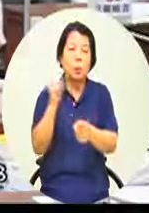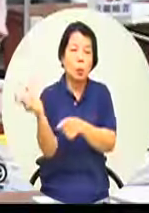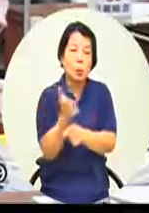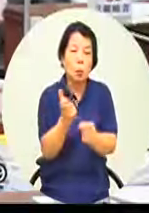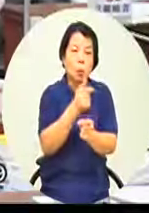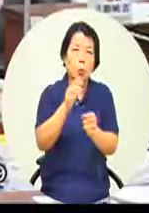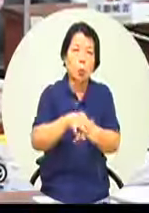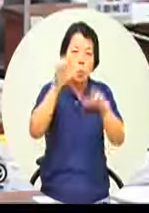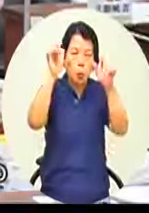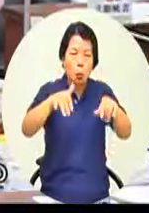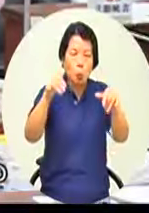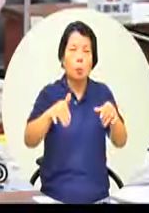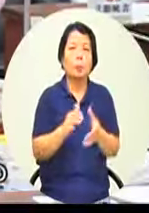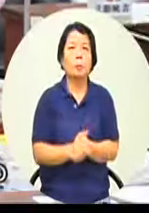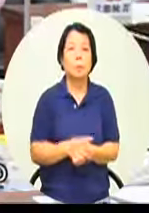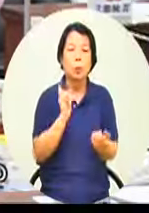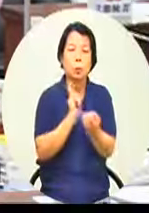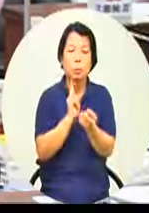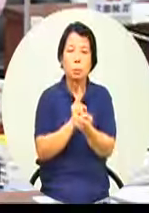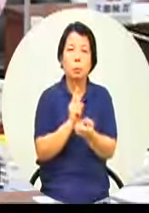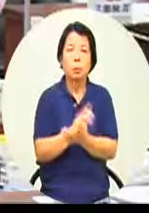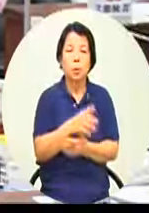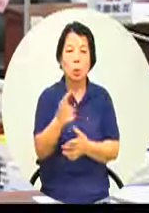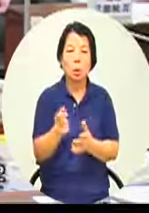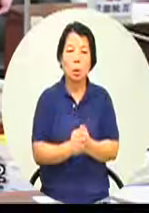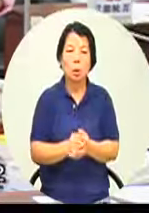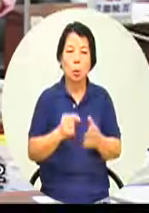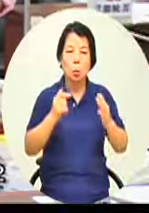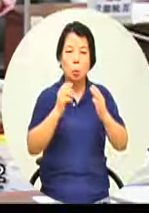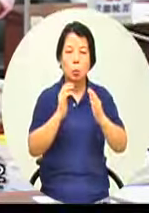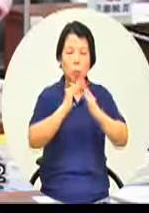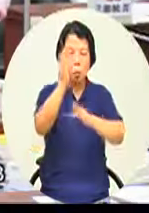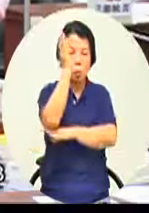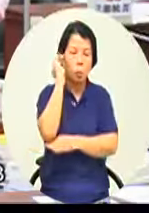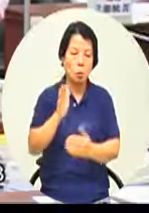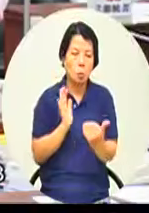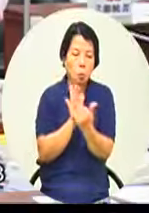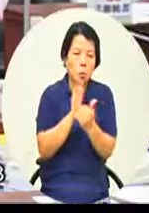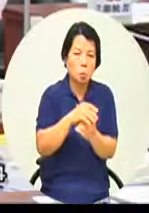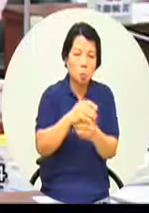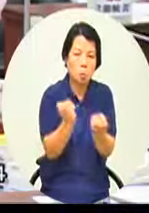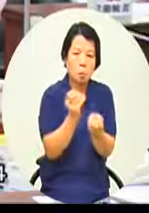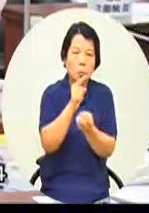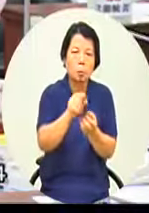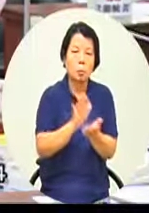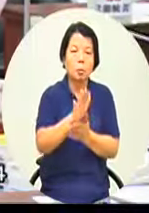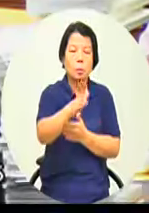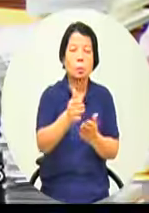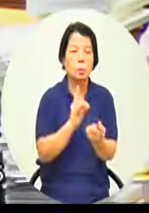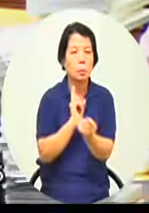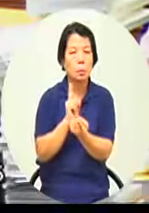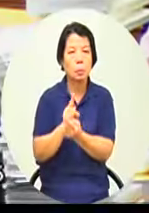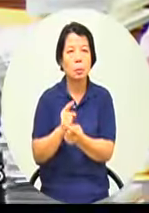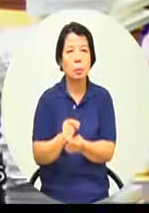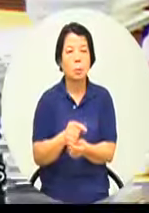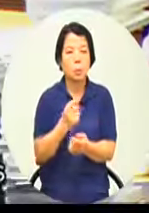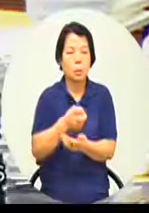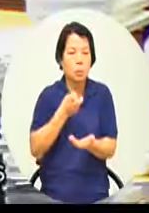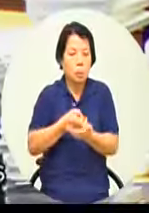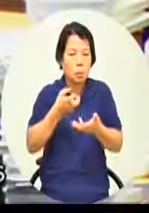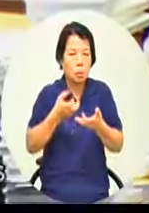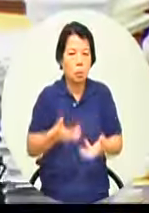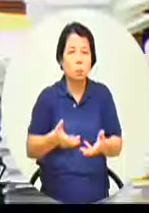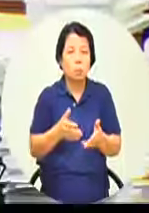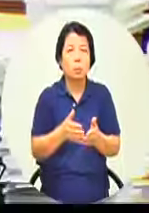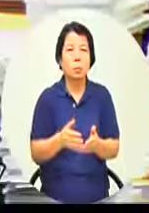潮。其实是对于整个公部门在于防灾上面，是未来我们要面对一个很严肃而且一个